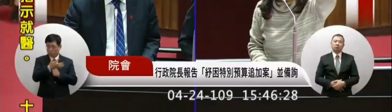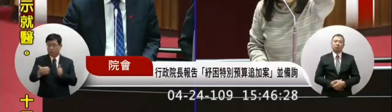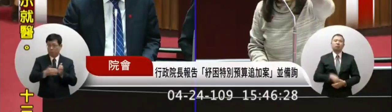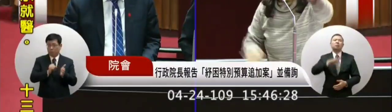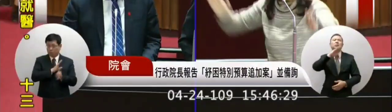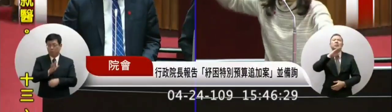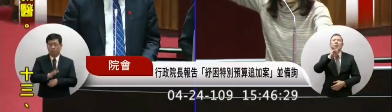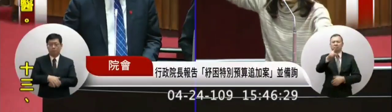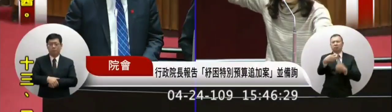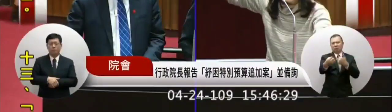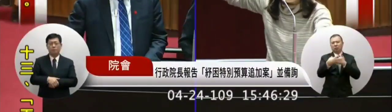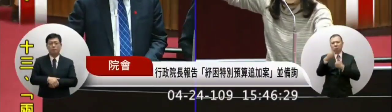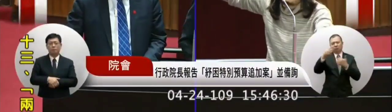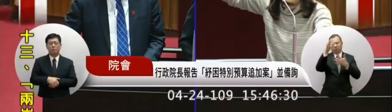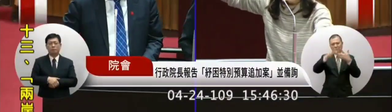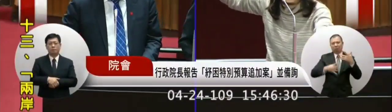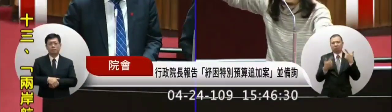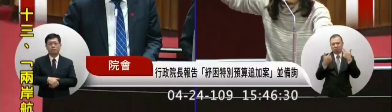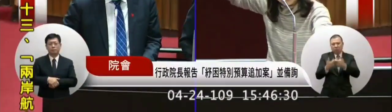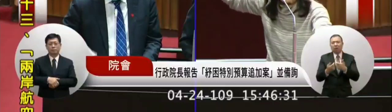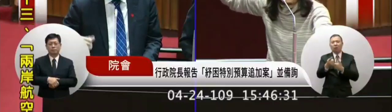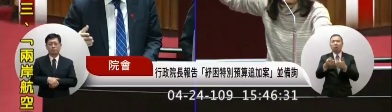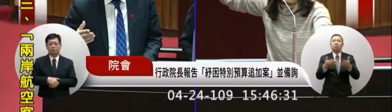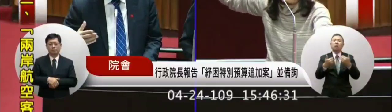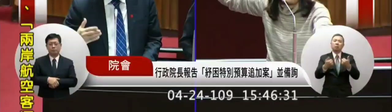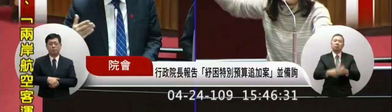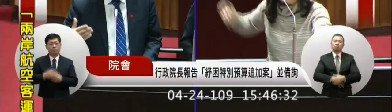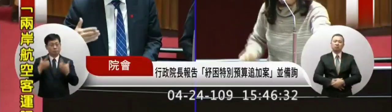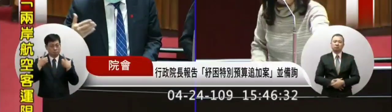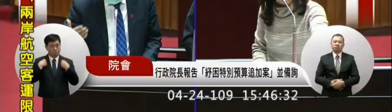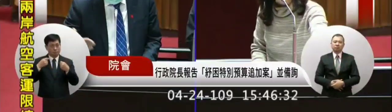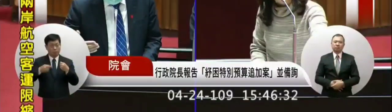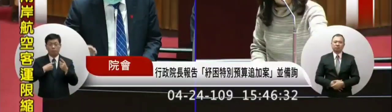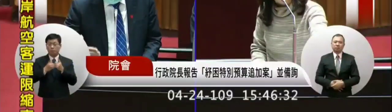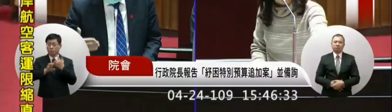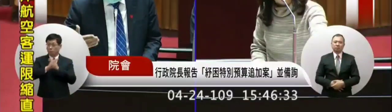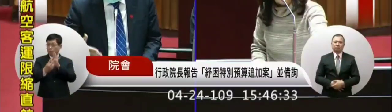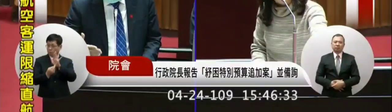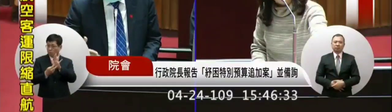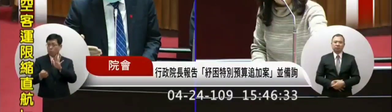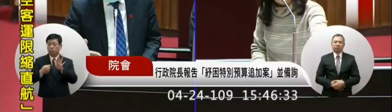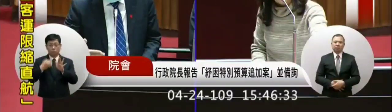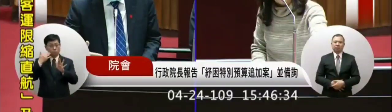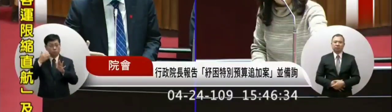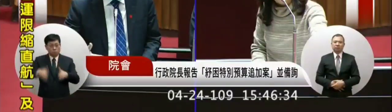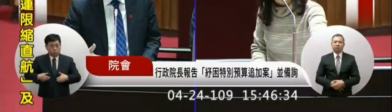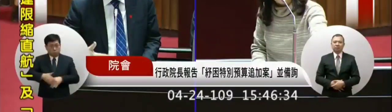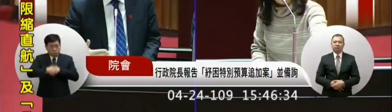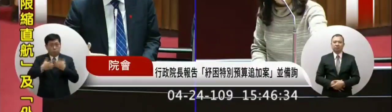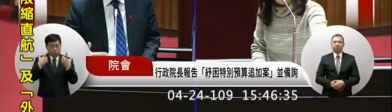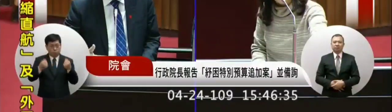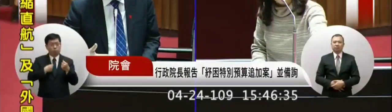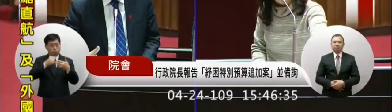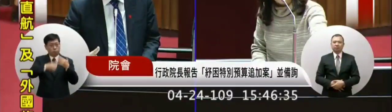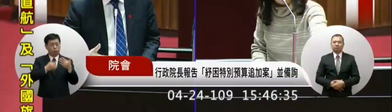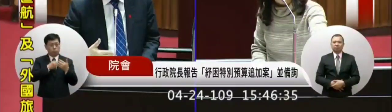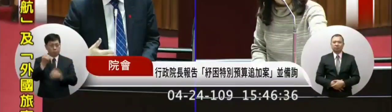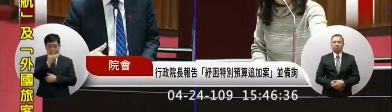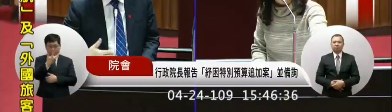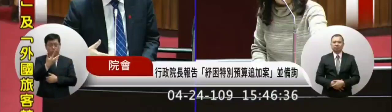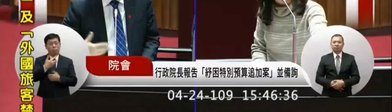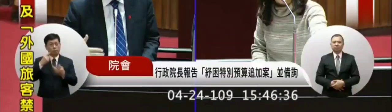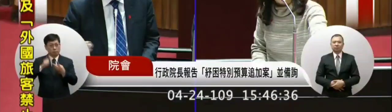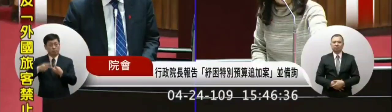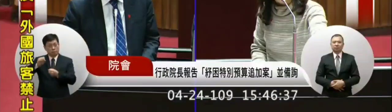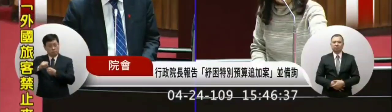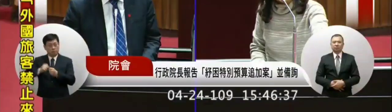我们再。 等一下，要不要符合这个条件？你告诉我要不要符合这个条件？ 对外的说明是，只要是急难救助，当然先符合前面八项，